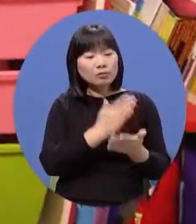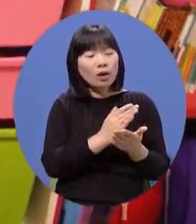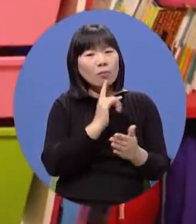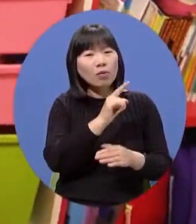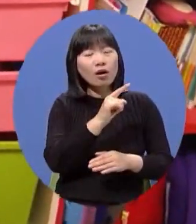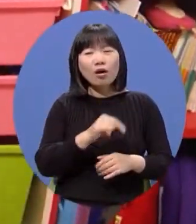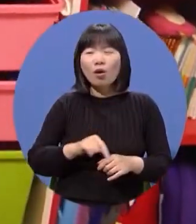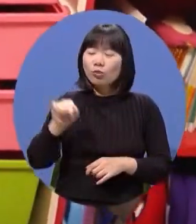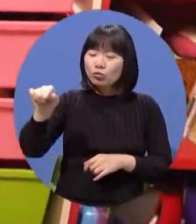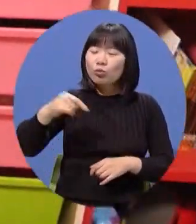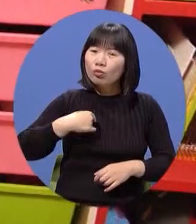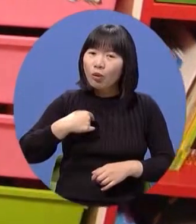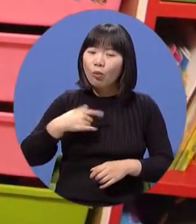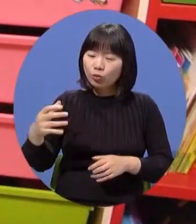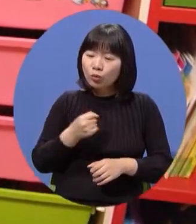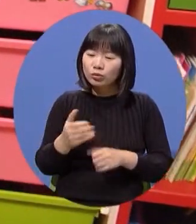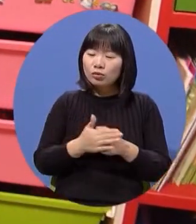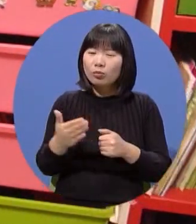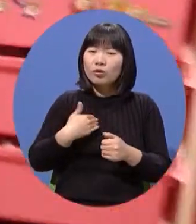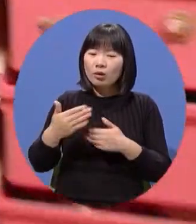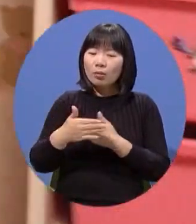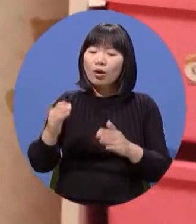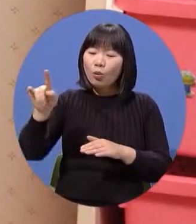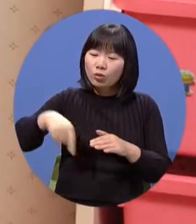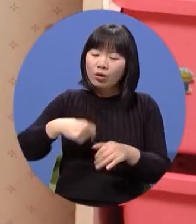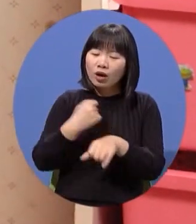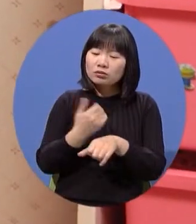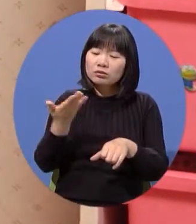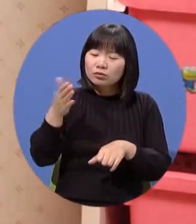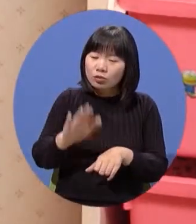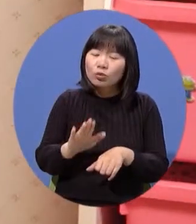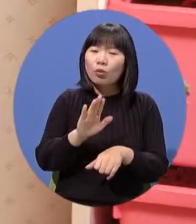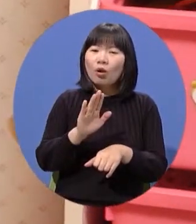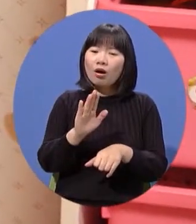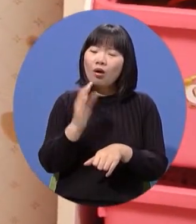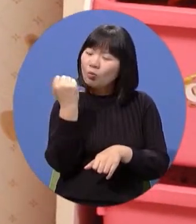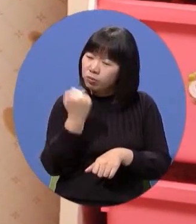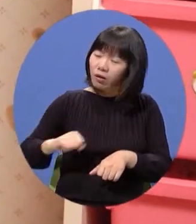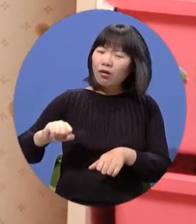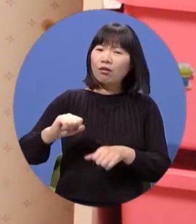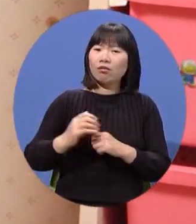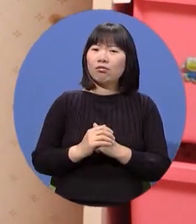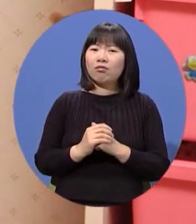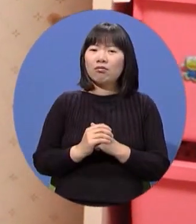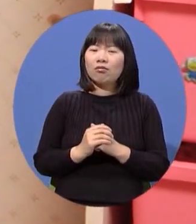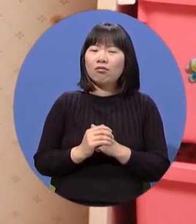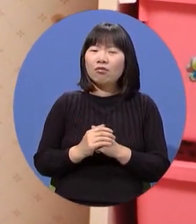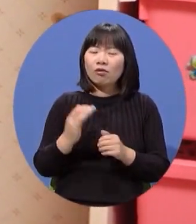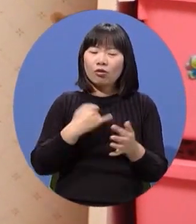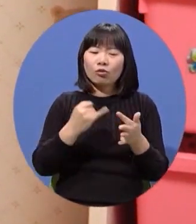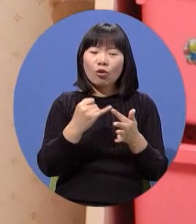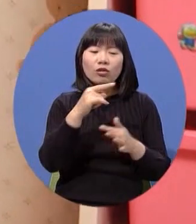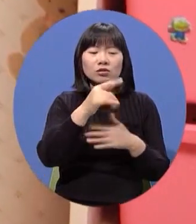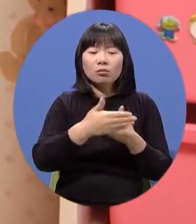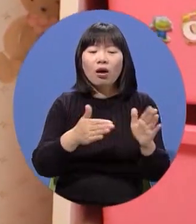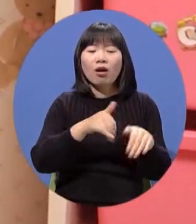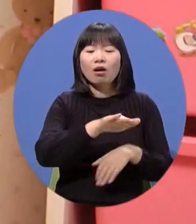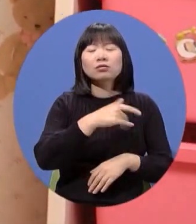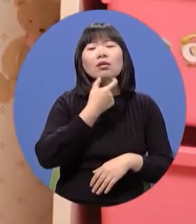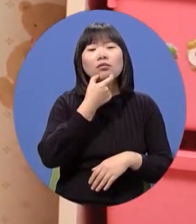내 거라서 내 방에 쓰라고 했는데 안 쓰잖아. 어? 야, 윤서가 네 방 가기 싫은가